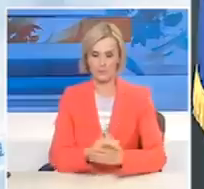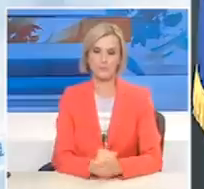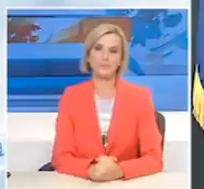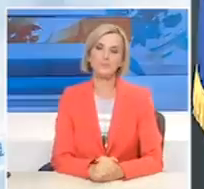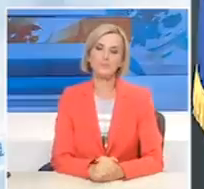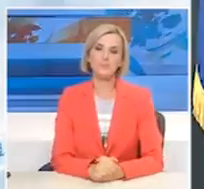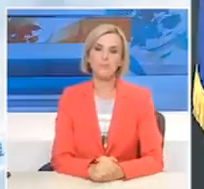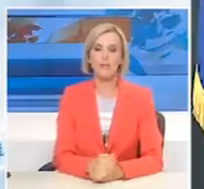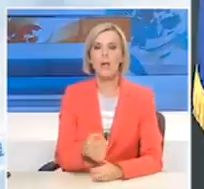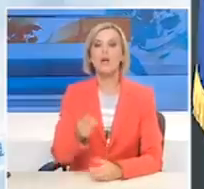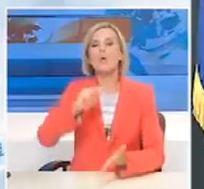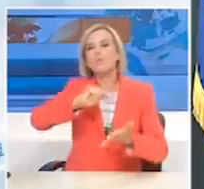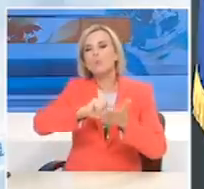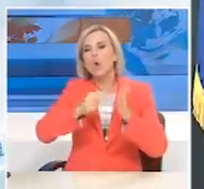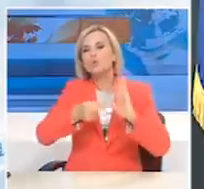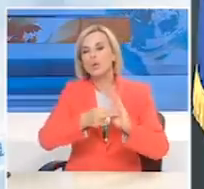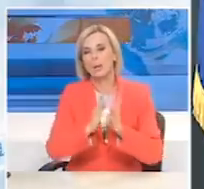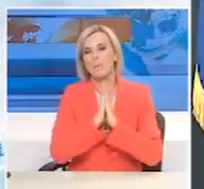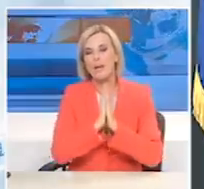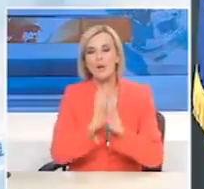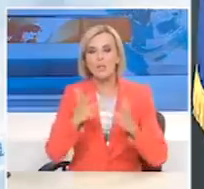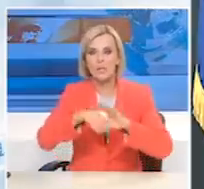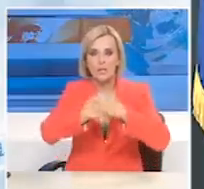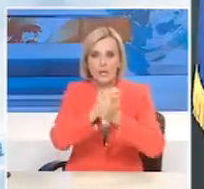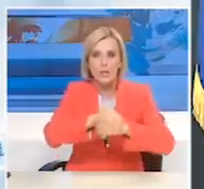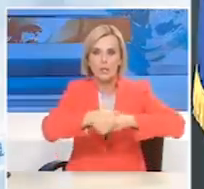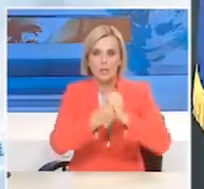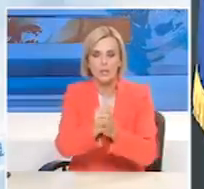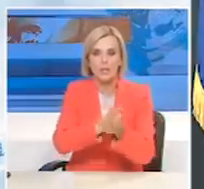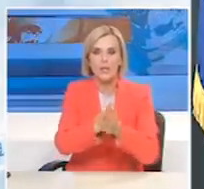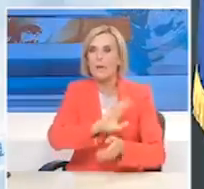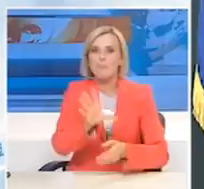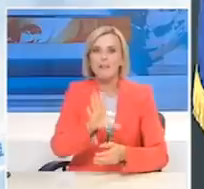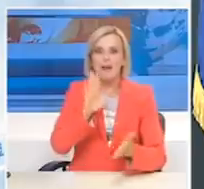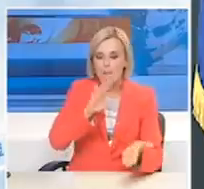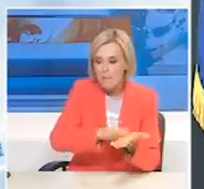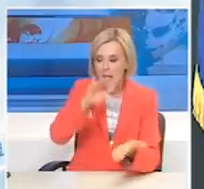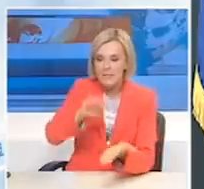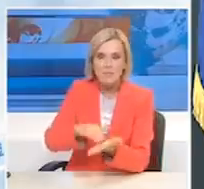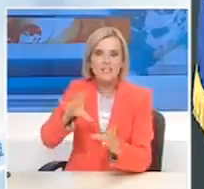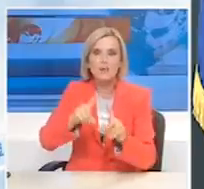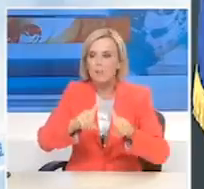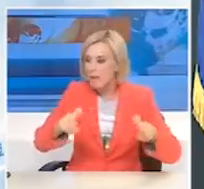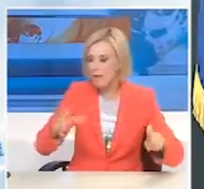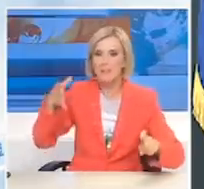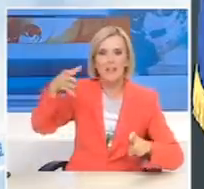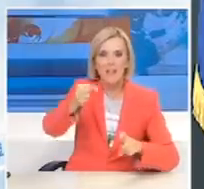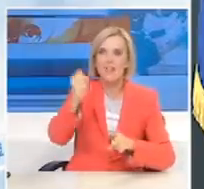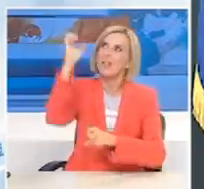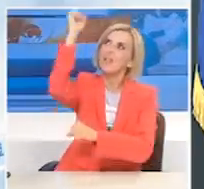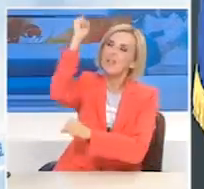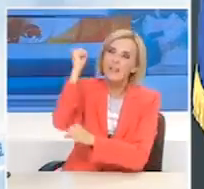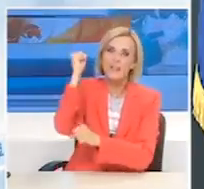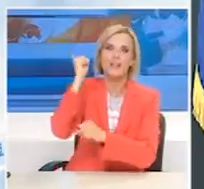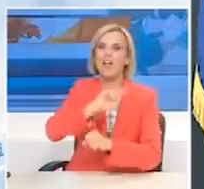Επίσης, χρειάζεται πολύ προσοχή στην υγιεινή των χεριών μας. Να αποφεύγουμε επαφές με αντικείμενα και άψυχες επιφάνειες. Αυτό τον καιρό, επίσης,